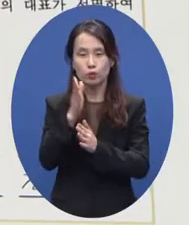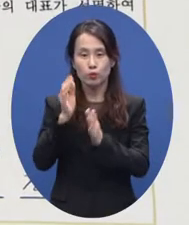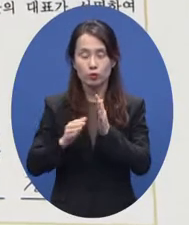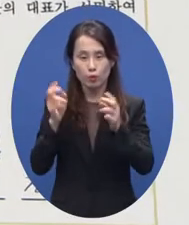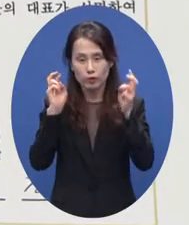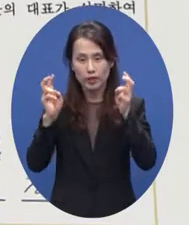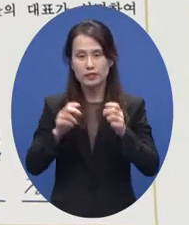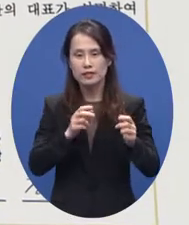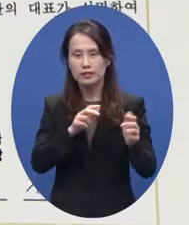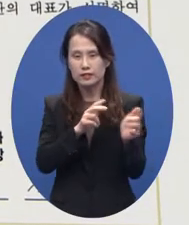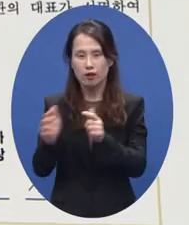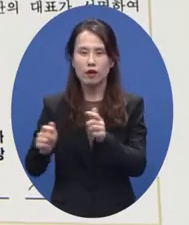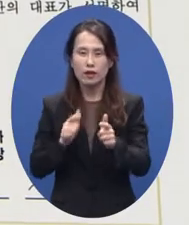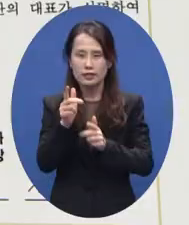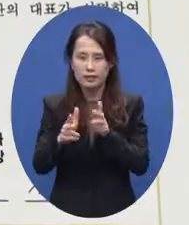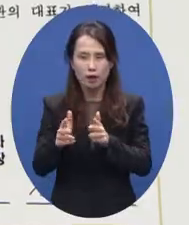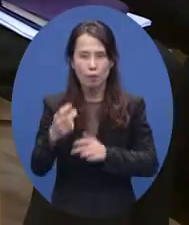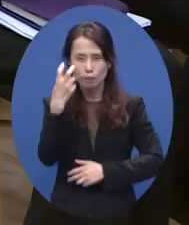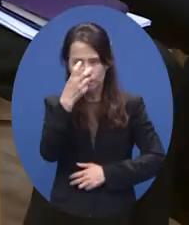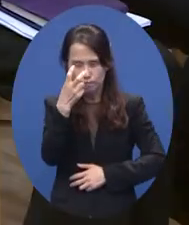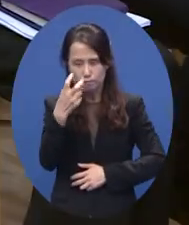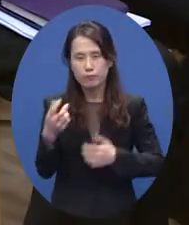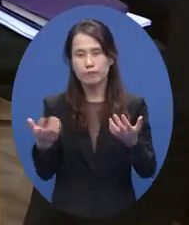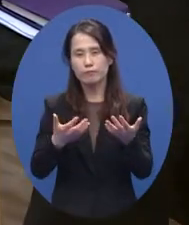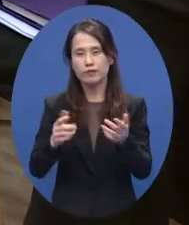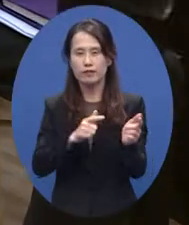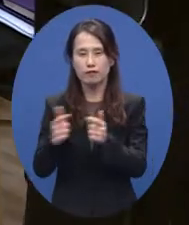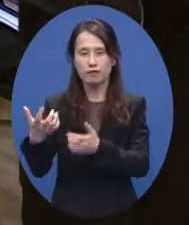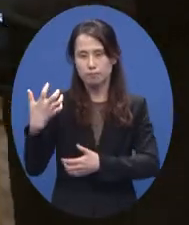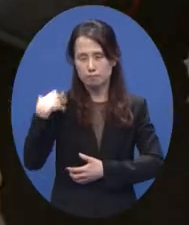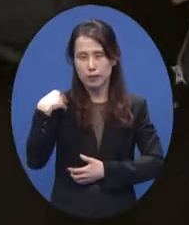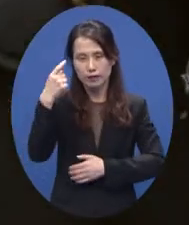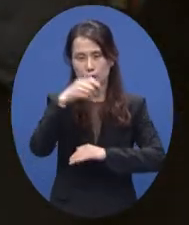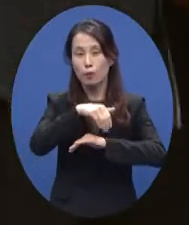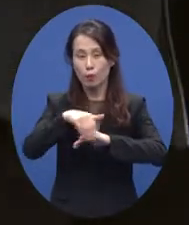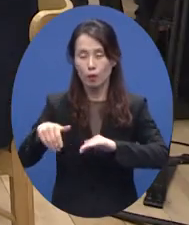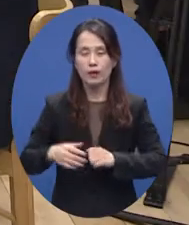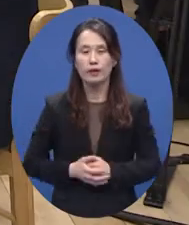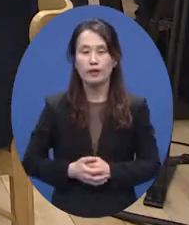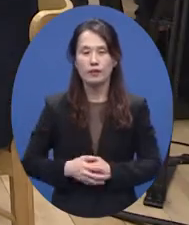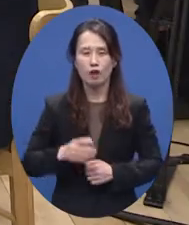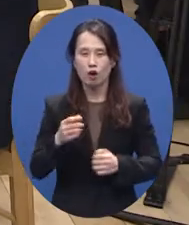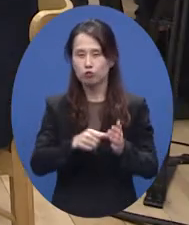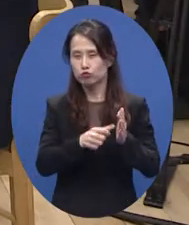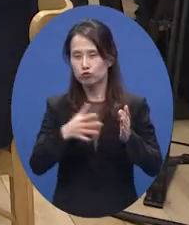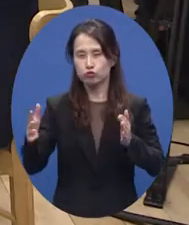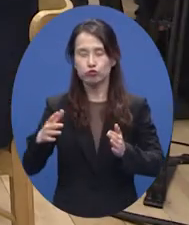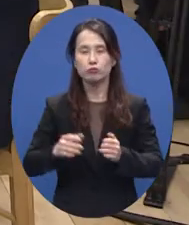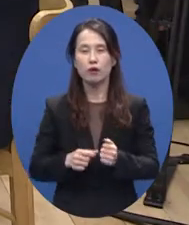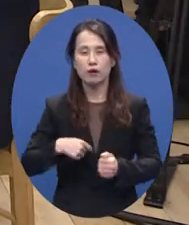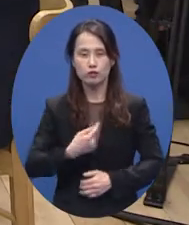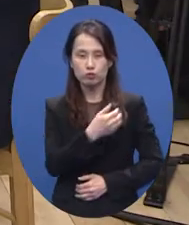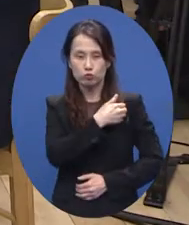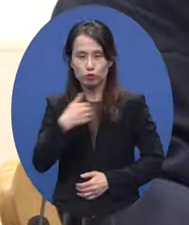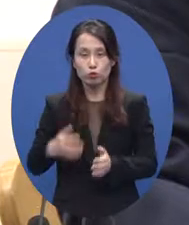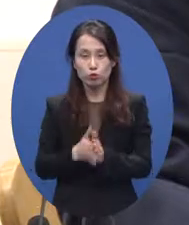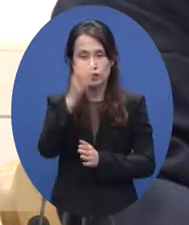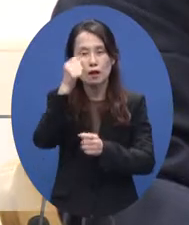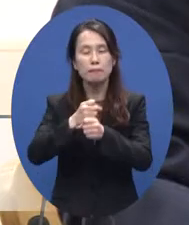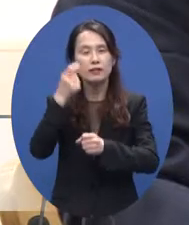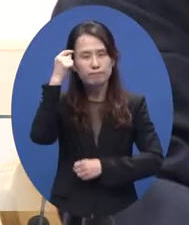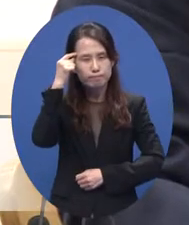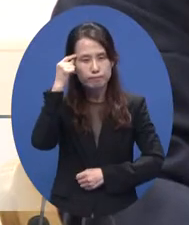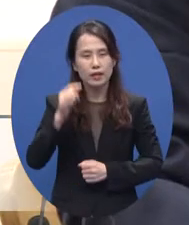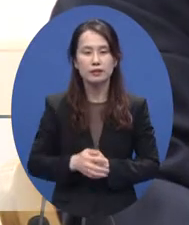조사 설계, 부지 조성 등을 담당합니다. 공공주도 개발을 통해 명품 자족도시를 만들겠다는 구상. 업무